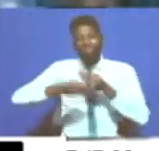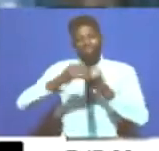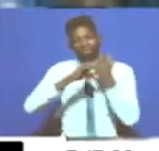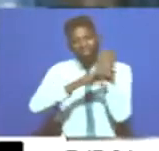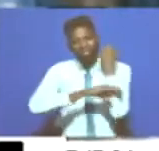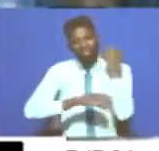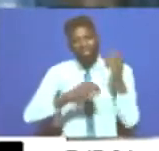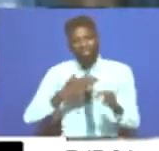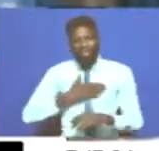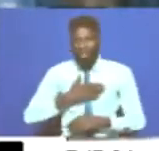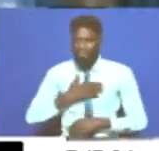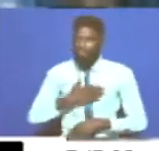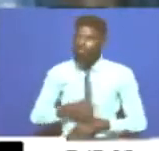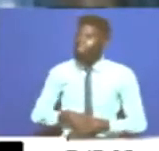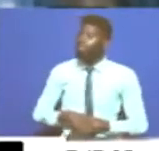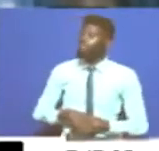nani?